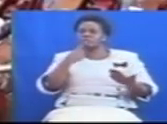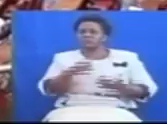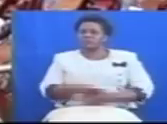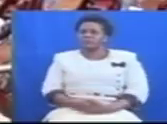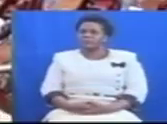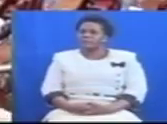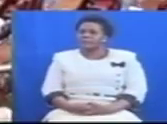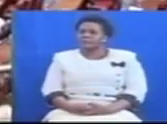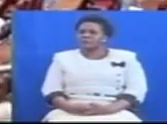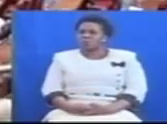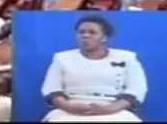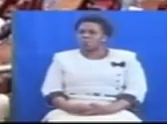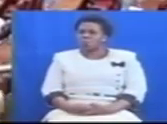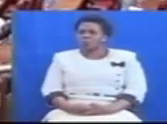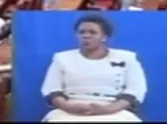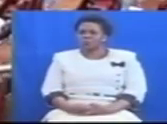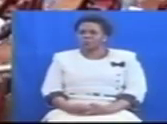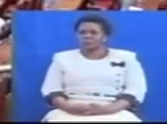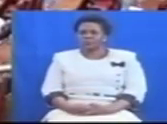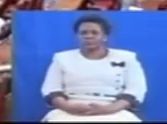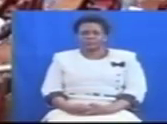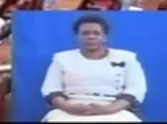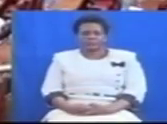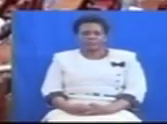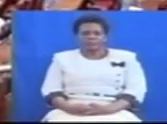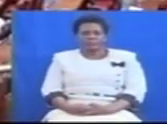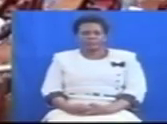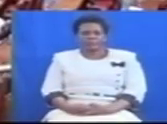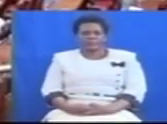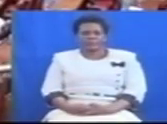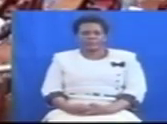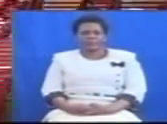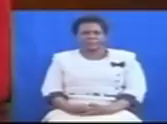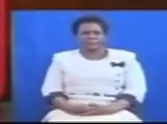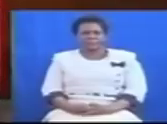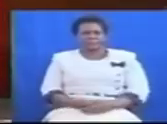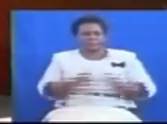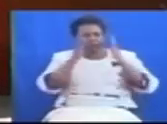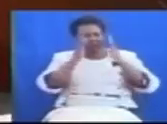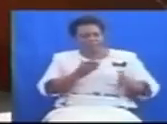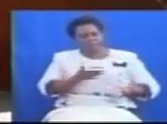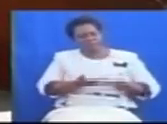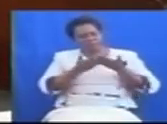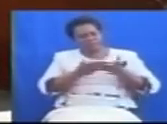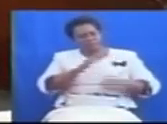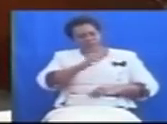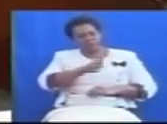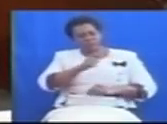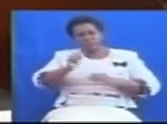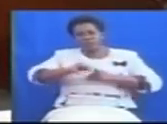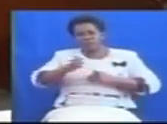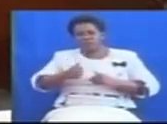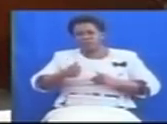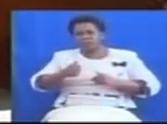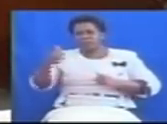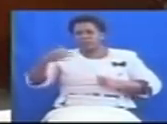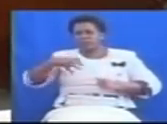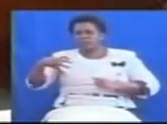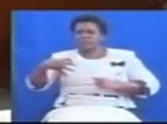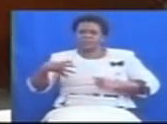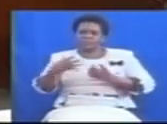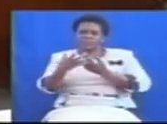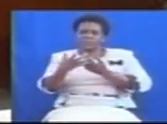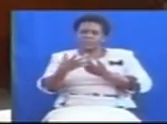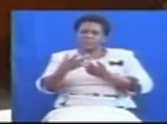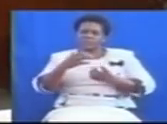majibu. Mheshimiwa Naibu Spika, kwa niaba ya Waziri wa Nchi Ofisi ya